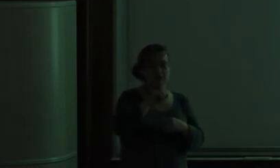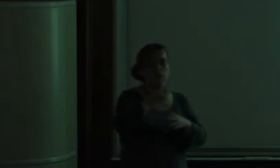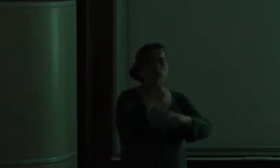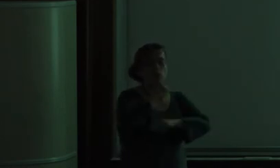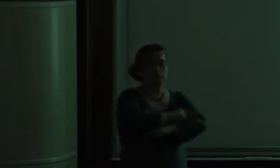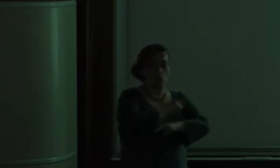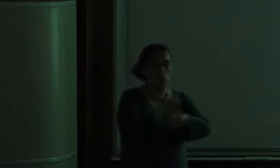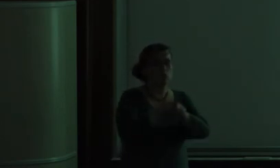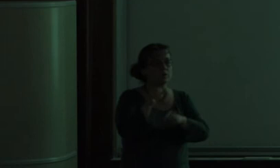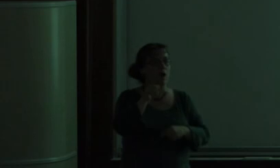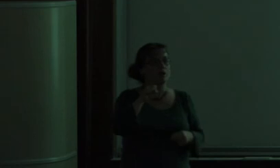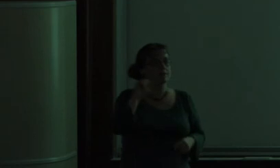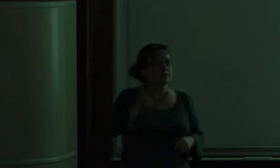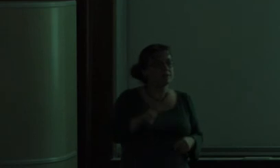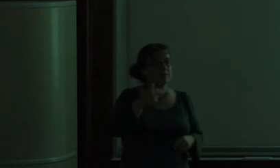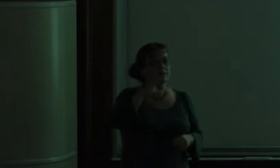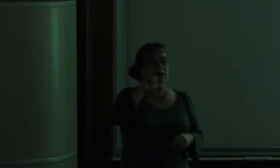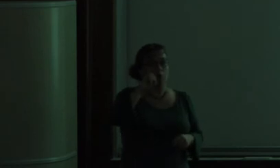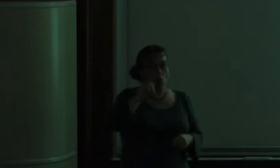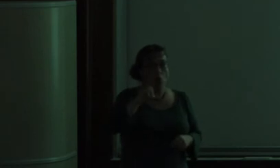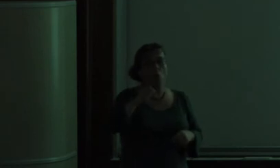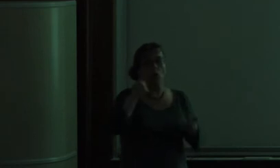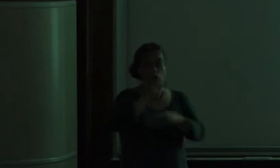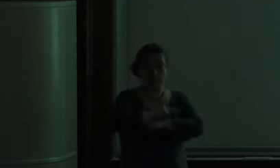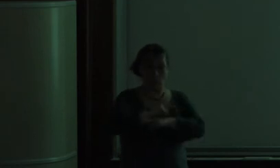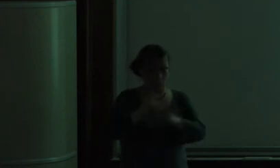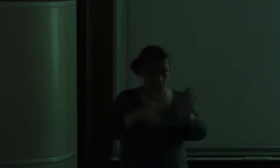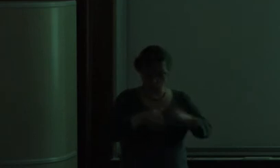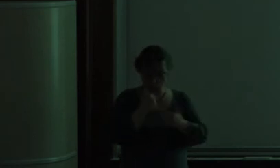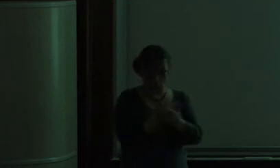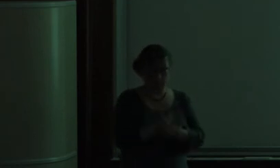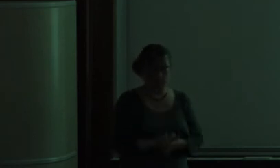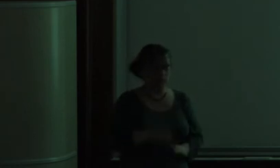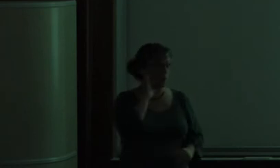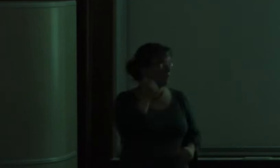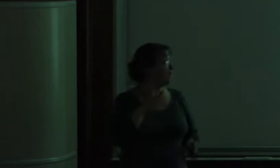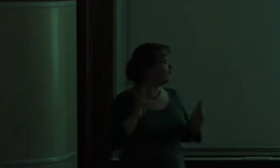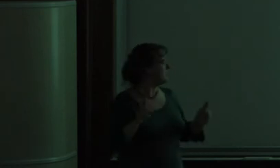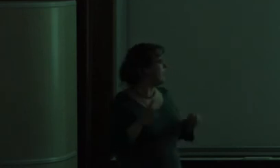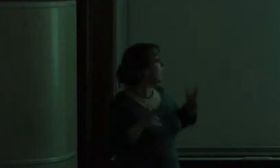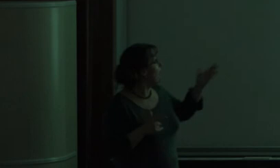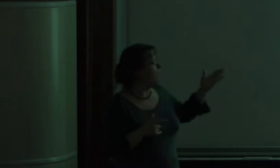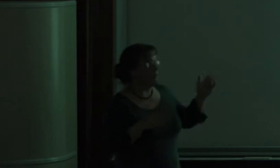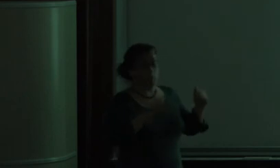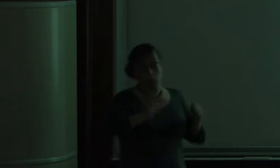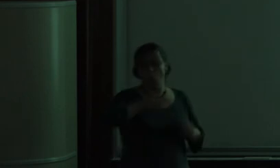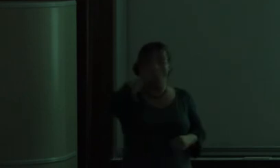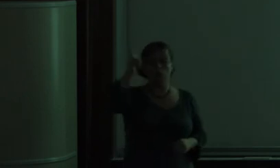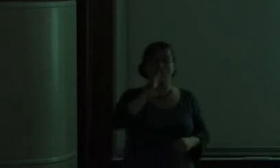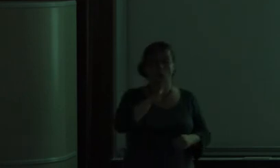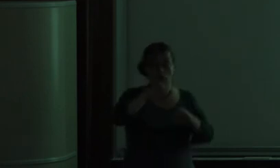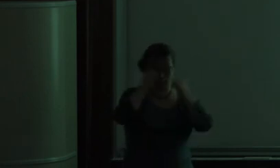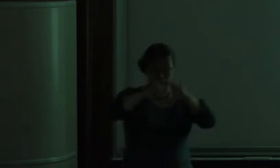Python. Et ça pourrait être peut-être l'objet d'une autre conférence. Mais en attendant, j'espère que j'ai un peu transformé la manière dont vous allez